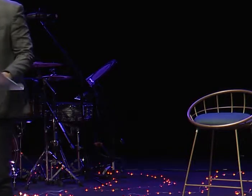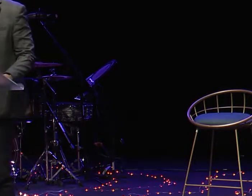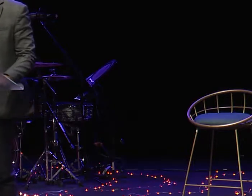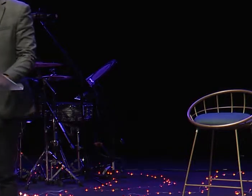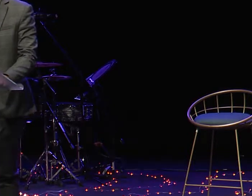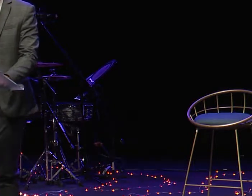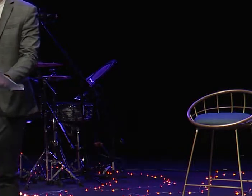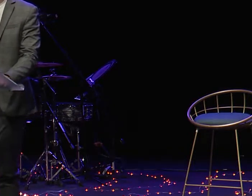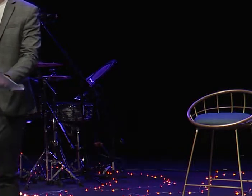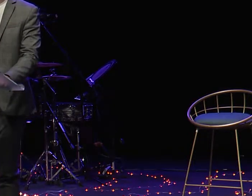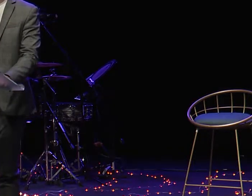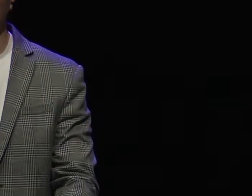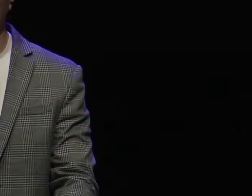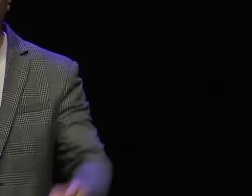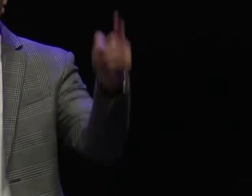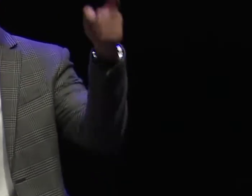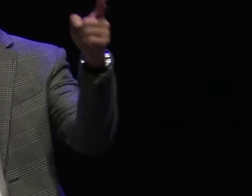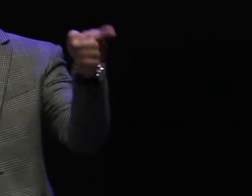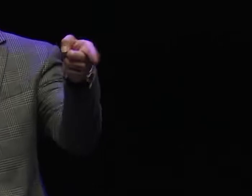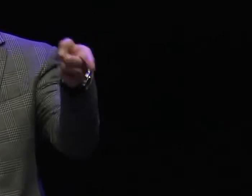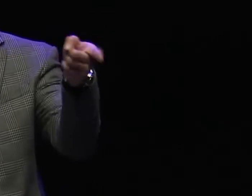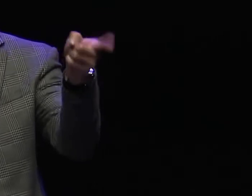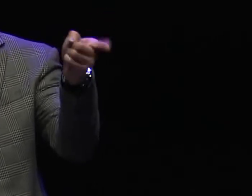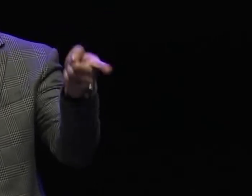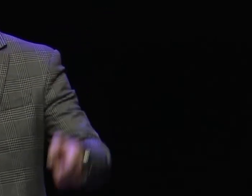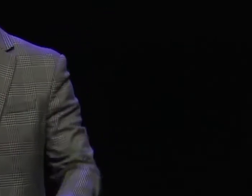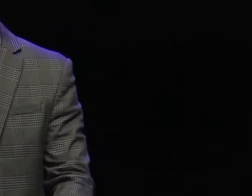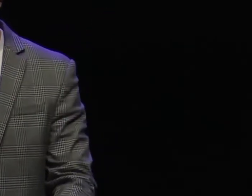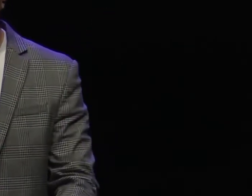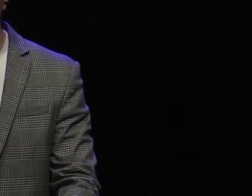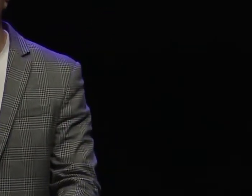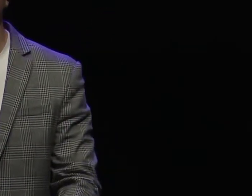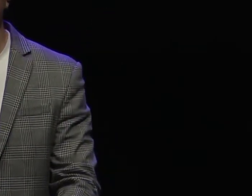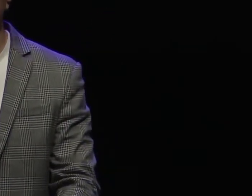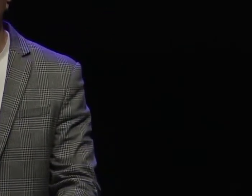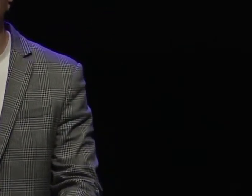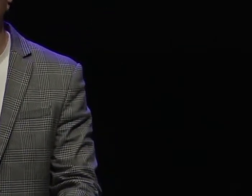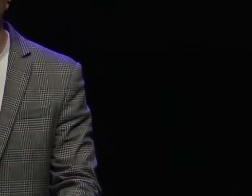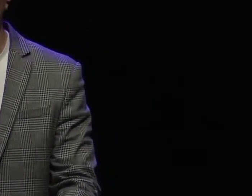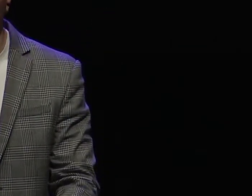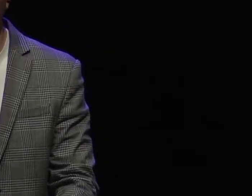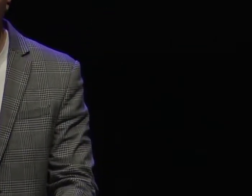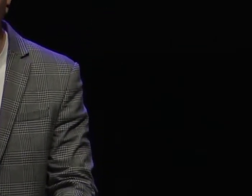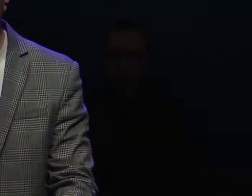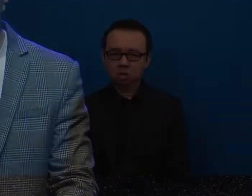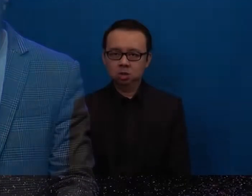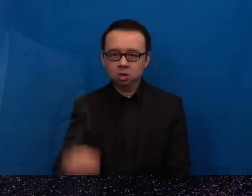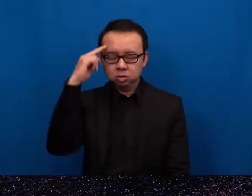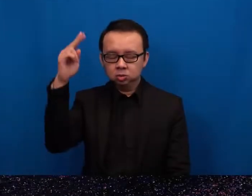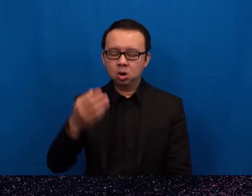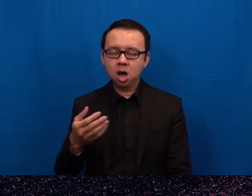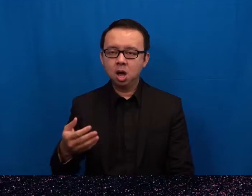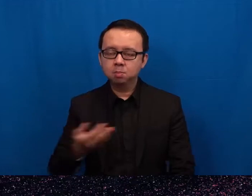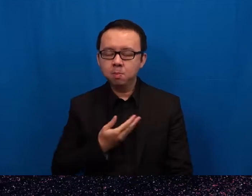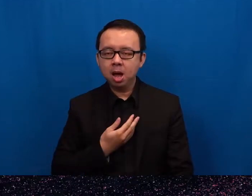Anda itu bukan transit. Itu adalah tempat ilahi. Dan Allah mau Anda berbuah di sana.